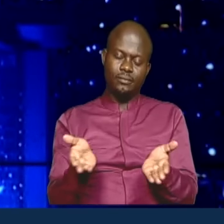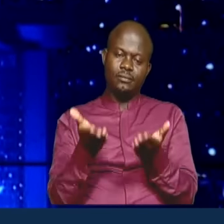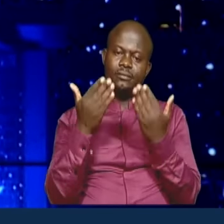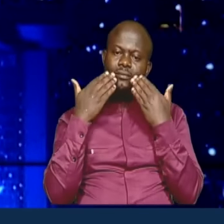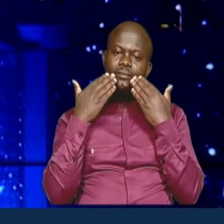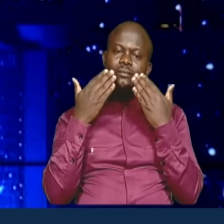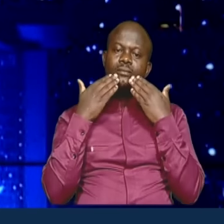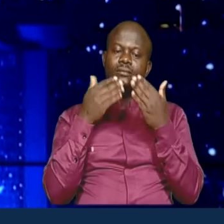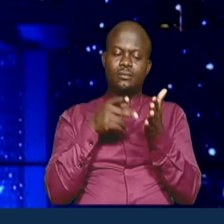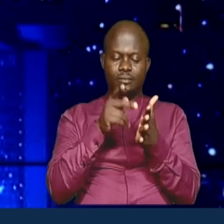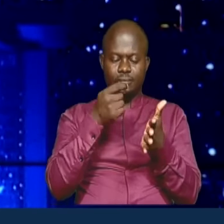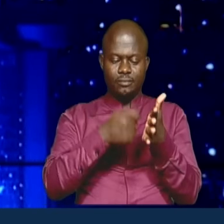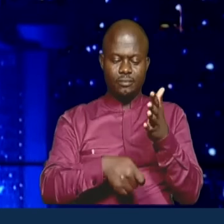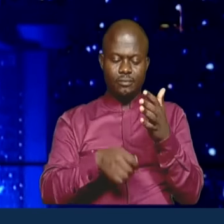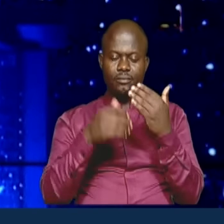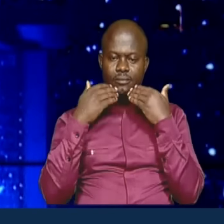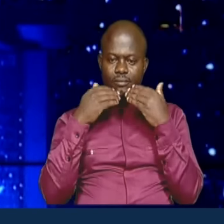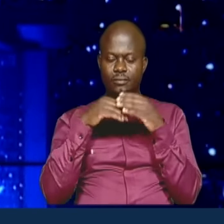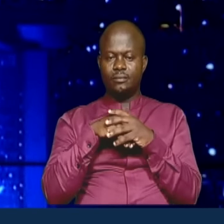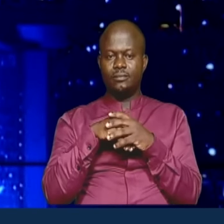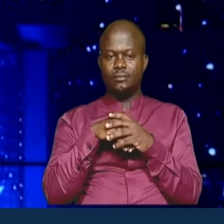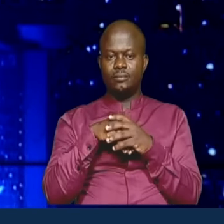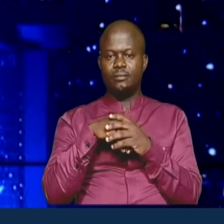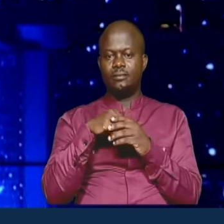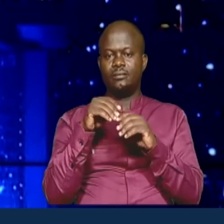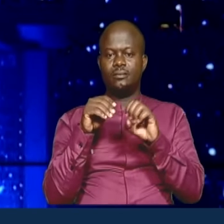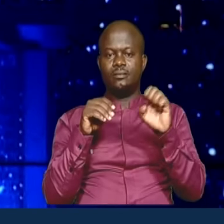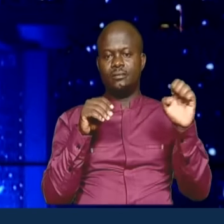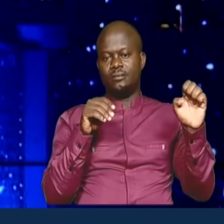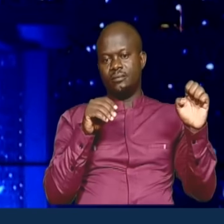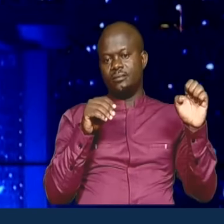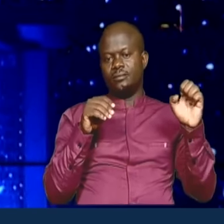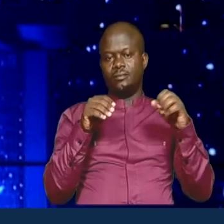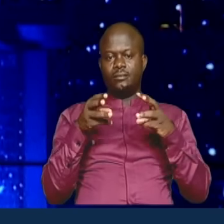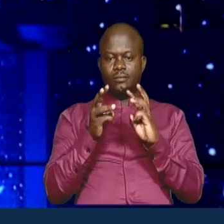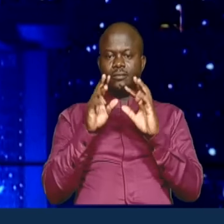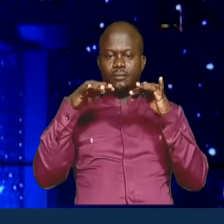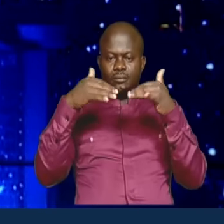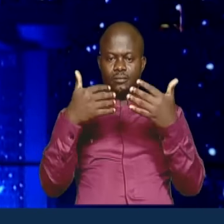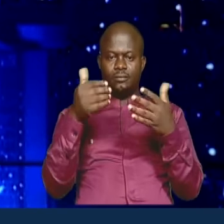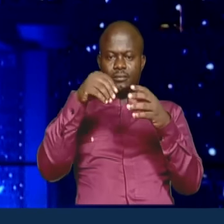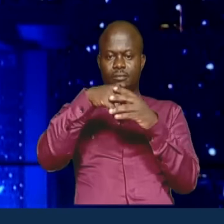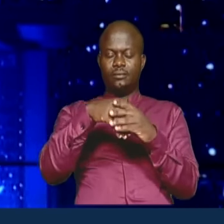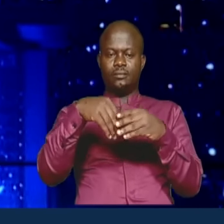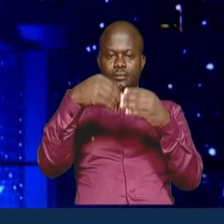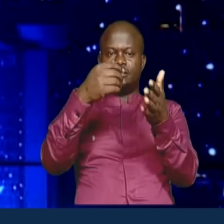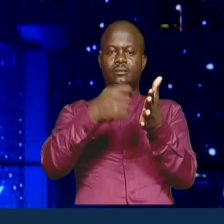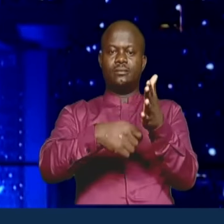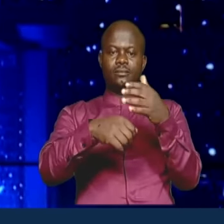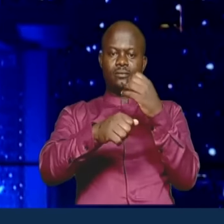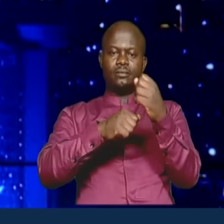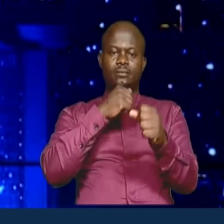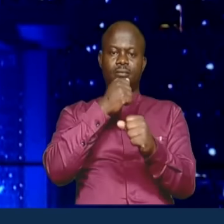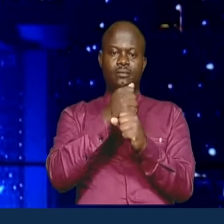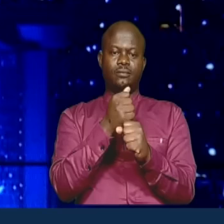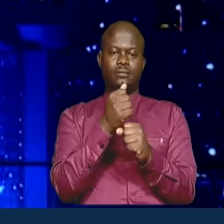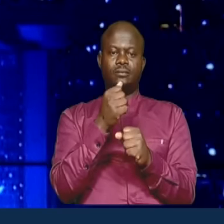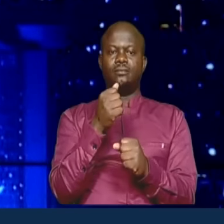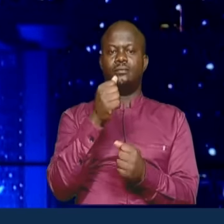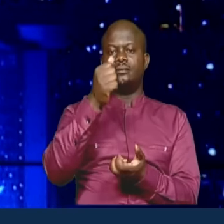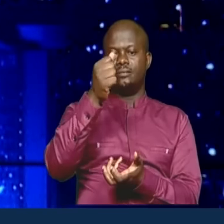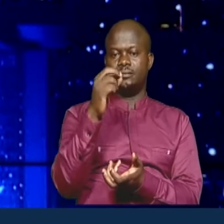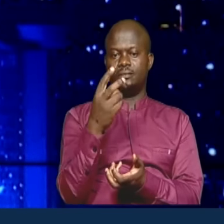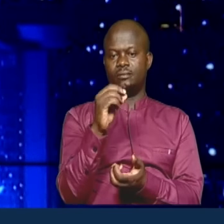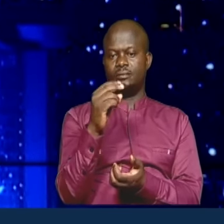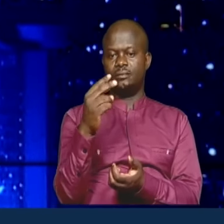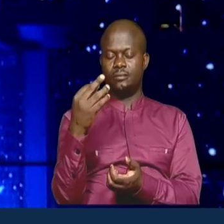kuri wa kabiri hakaba hashimiwe abo mu ntara y'Iburasirazuba uburyo bitabiriye gutanga imisoro mu mwaka w'ingengo y'imari wa